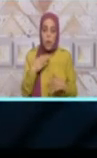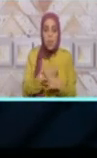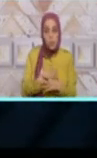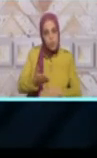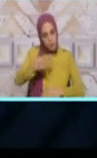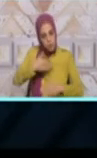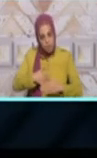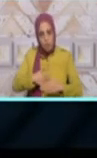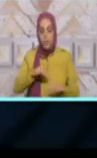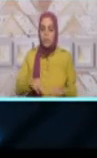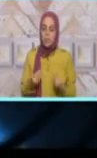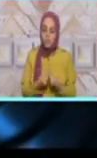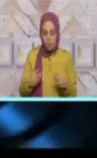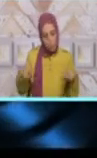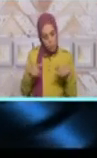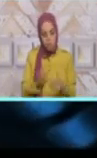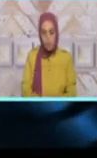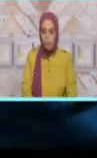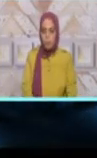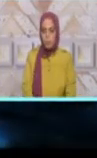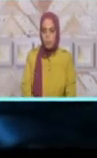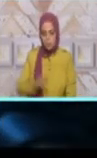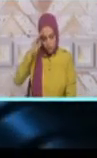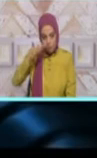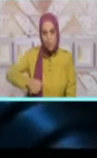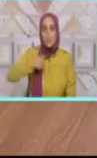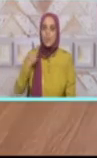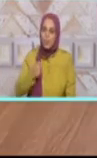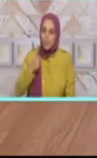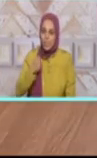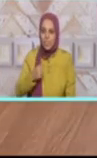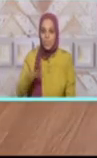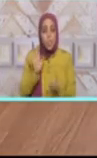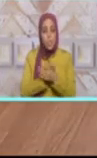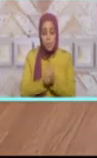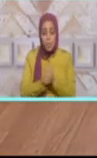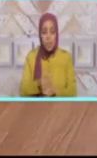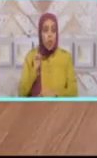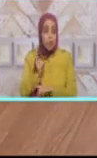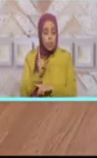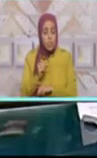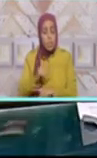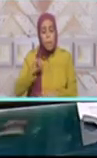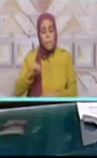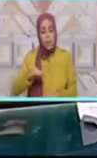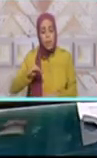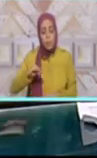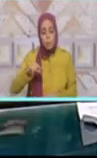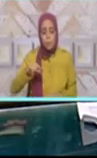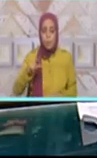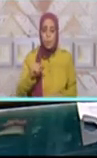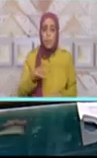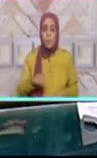يرجع فرد صالح المجتمع كده. أنا بشكرك شكرا جزيلا يا صديق العزيز الأستاذ محمد يوسف، رئيس فريق التدخل السريع